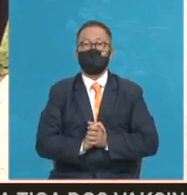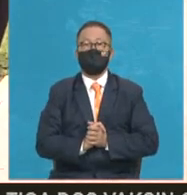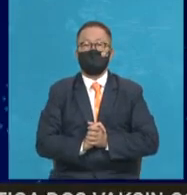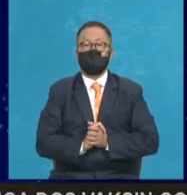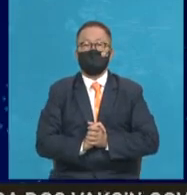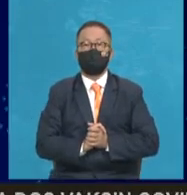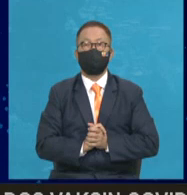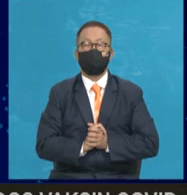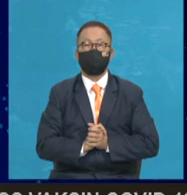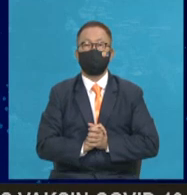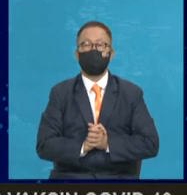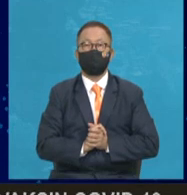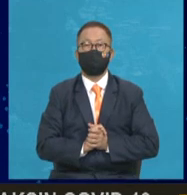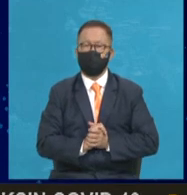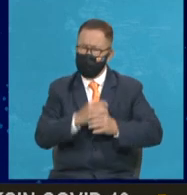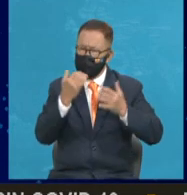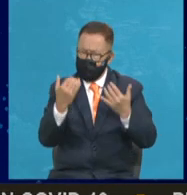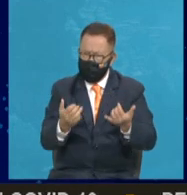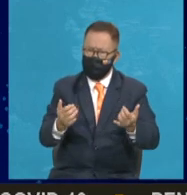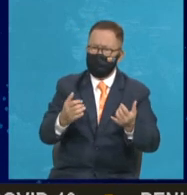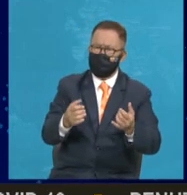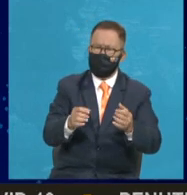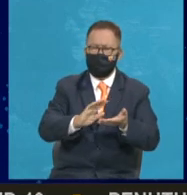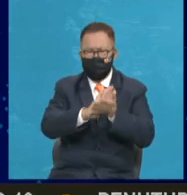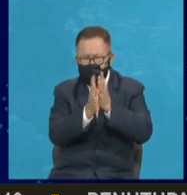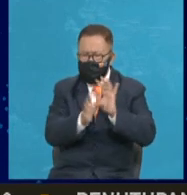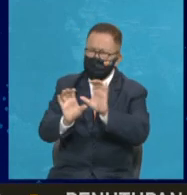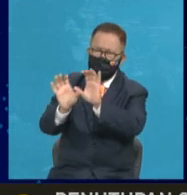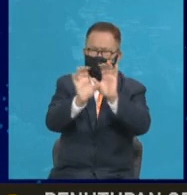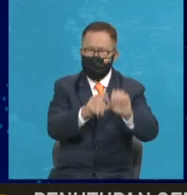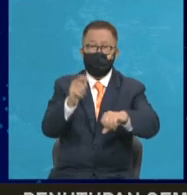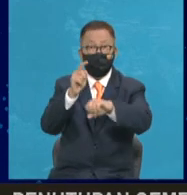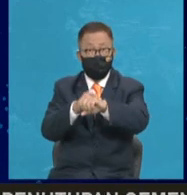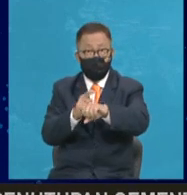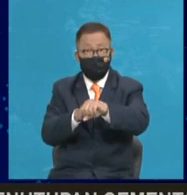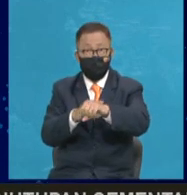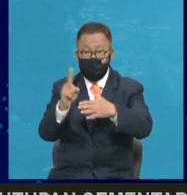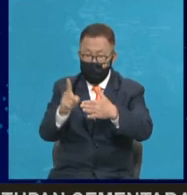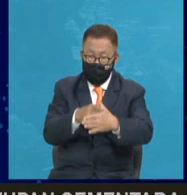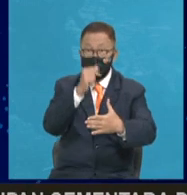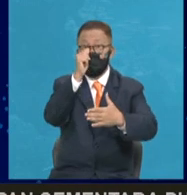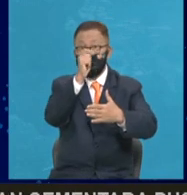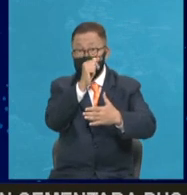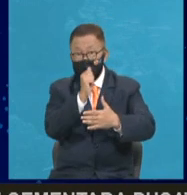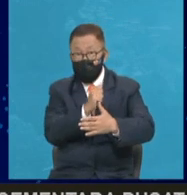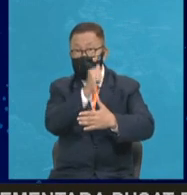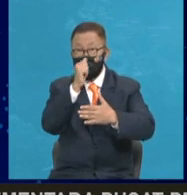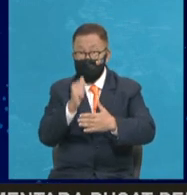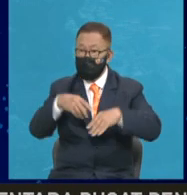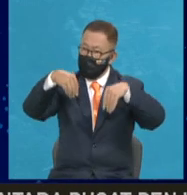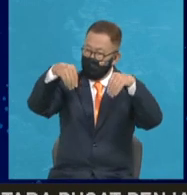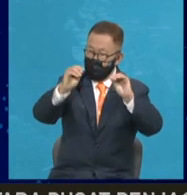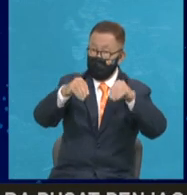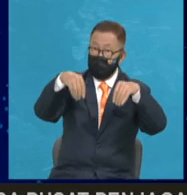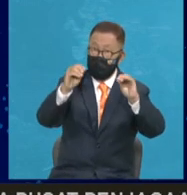Hai sudah menjadi kelaziman apabila tiba Bulan Ramadhan akan diadakan kura jualan ia menyediakan pelbagai